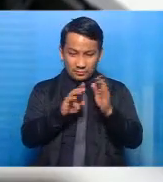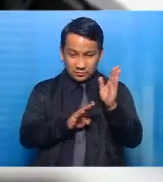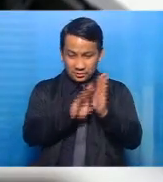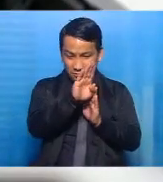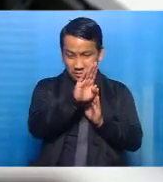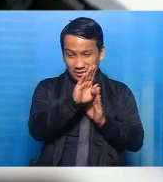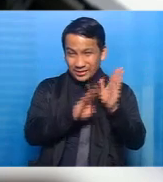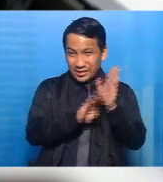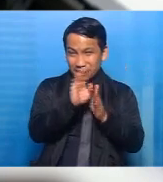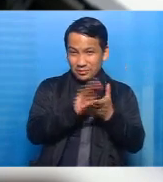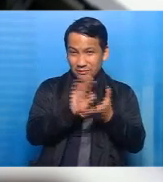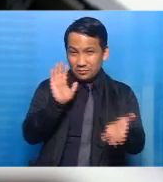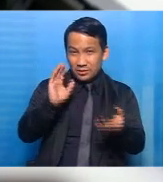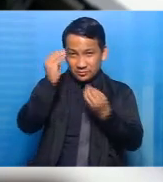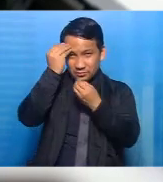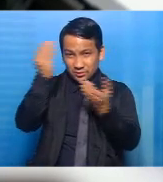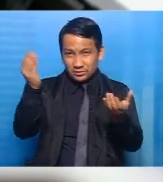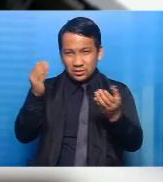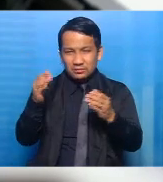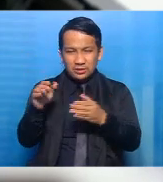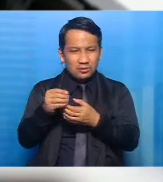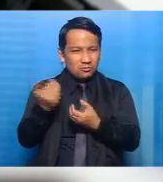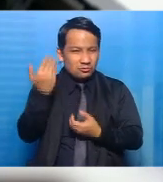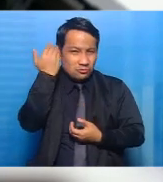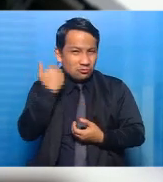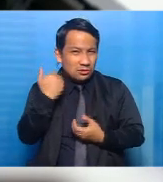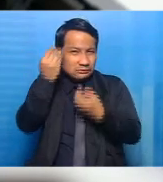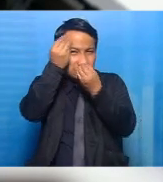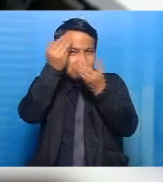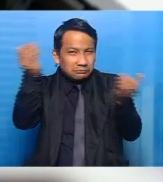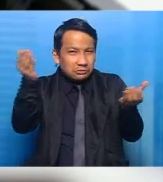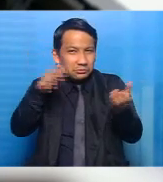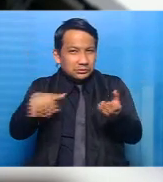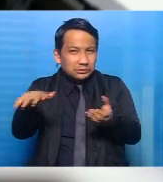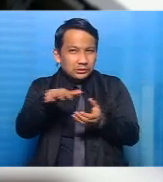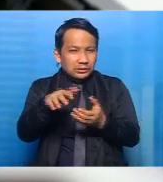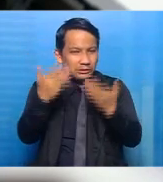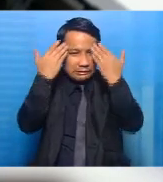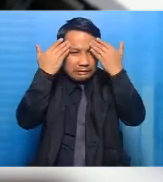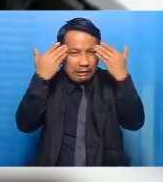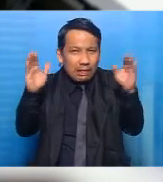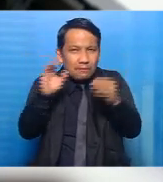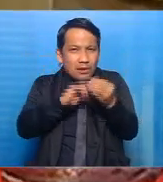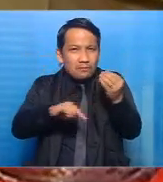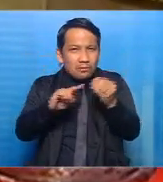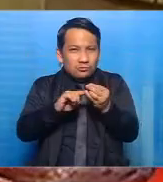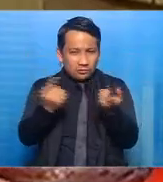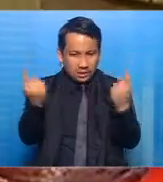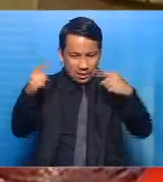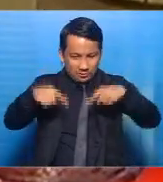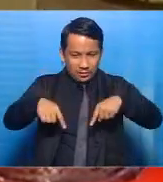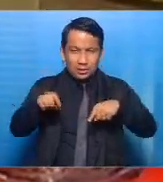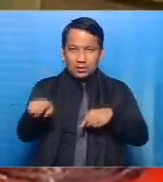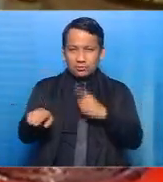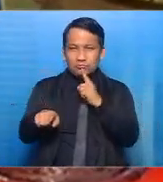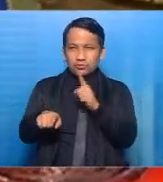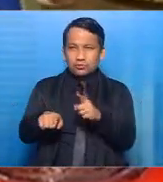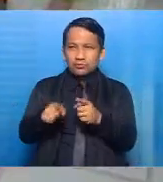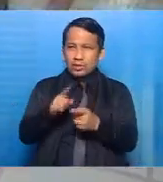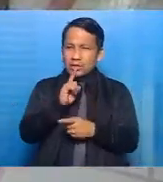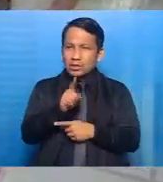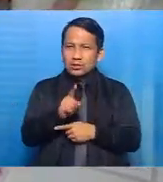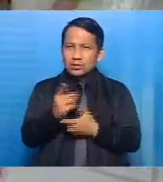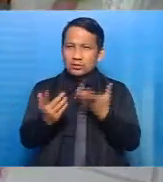is actually the information asymmetry. So we really don't know what's happening in the middle. So